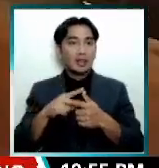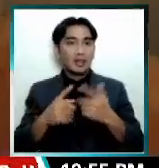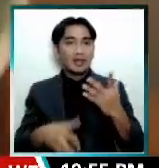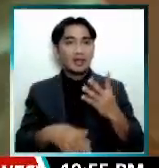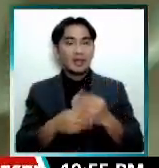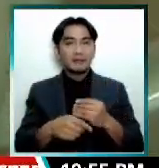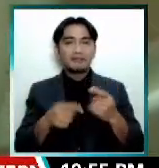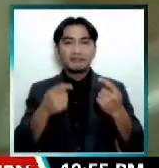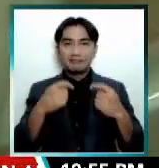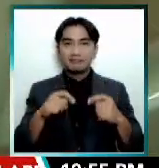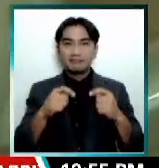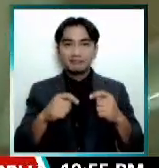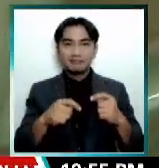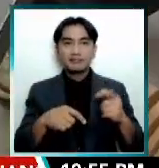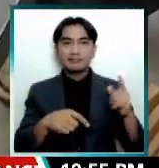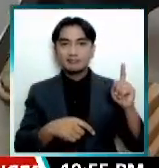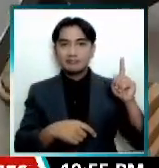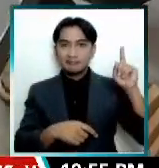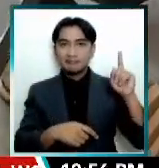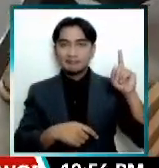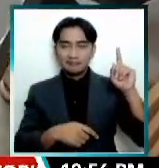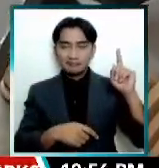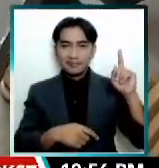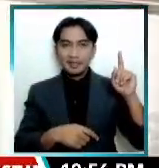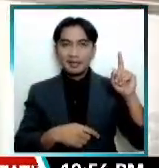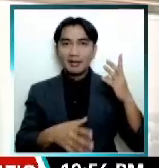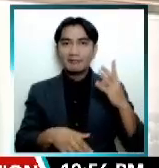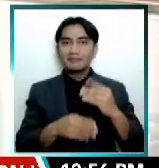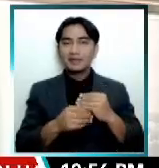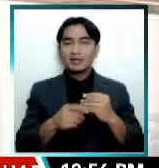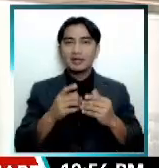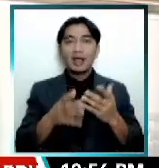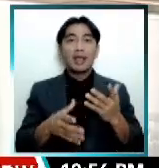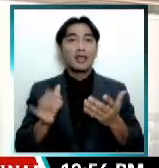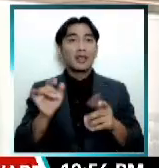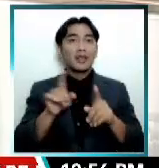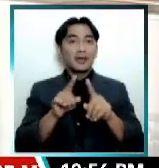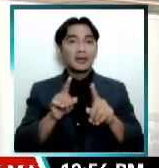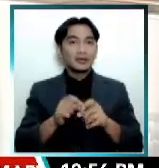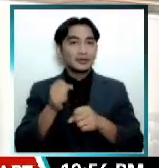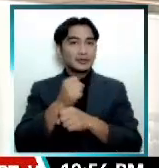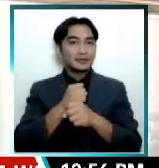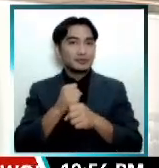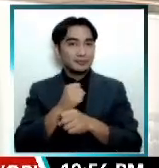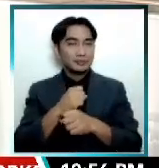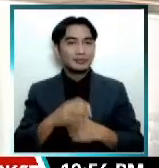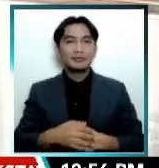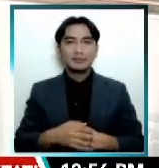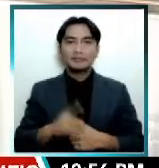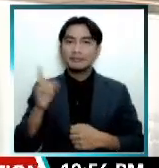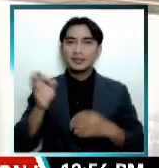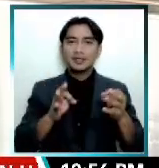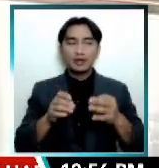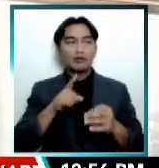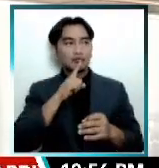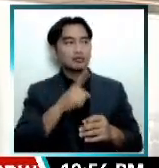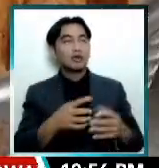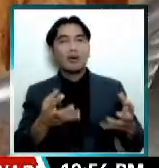Pizza at huwag niyong palalampasin ang kanilang kape. Matapang ma'am, kayang-kaya yung paglaban.